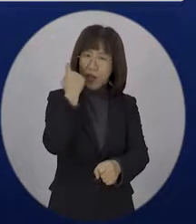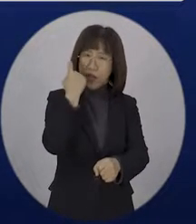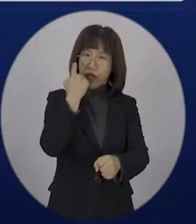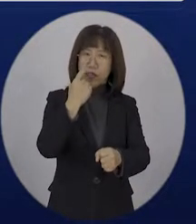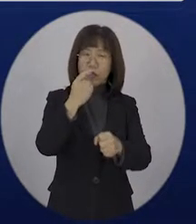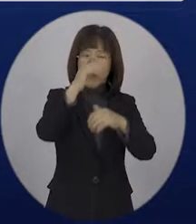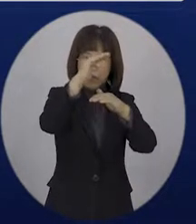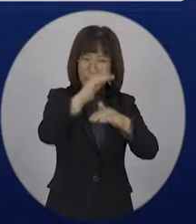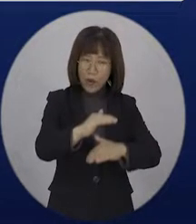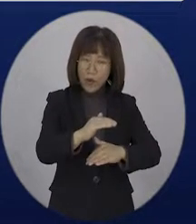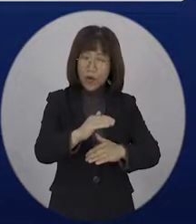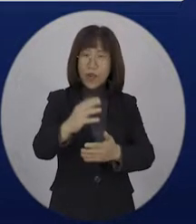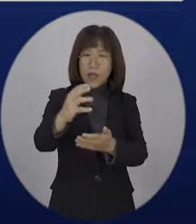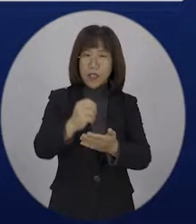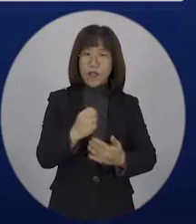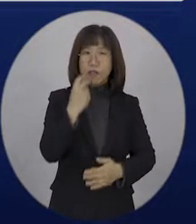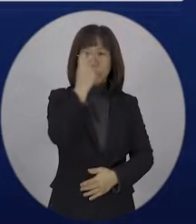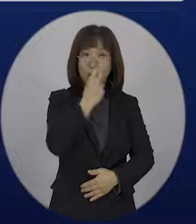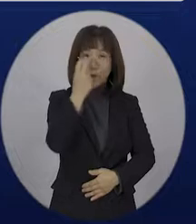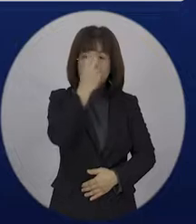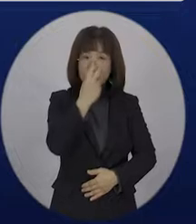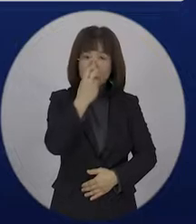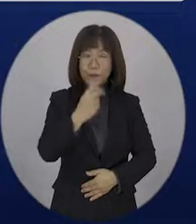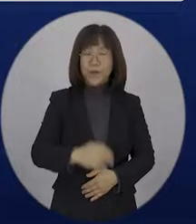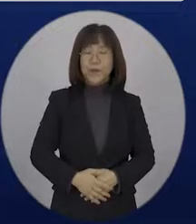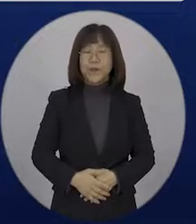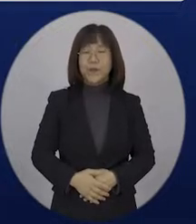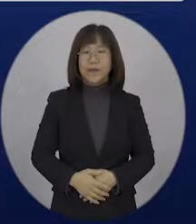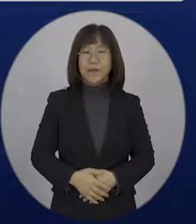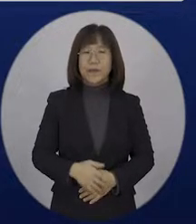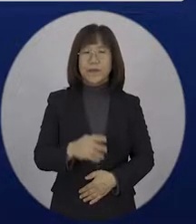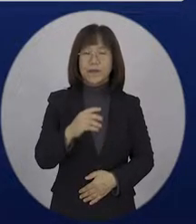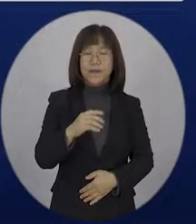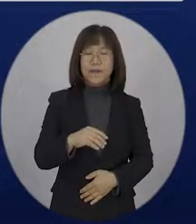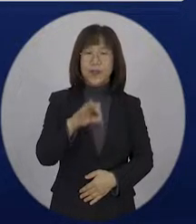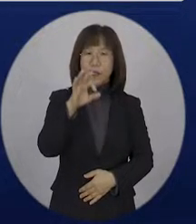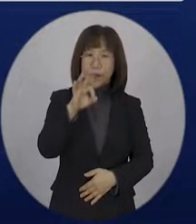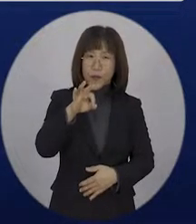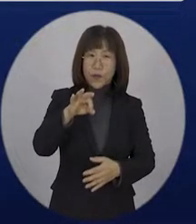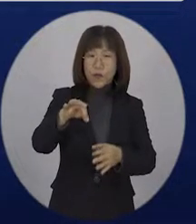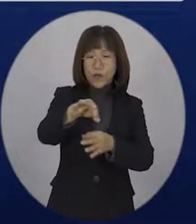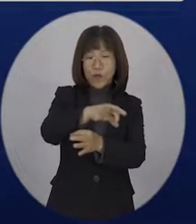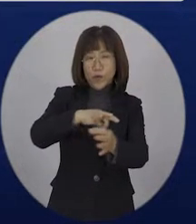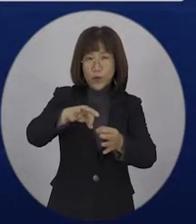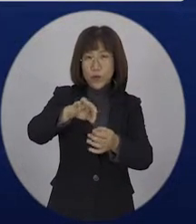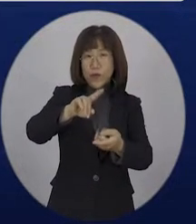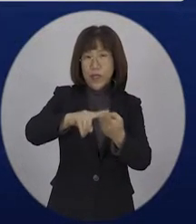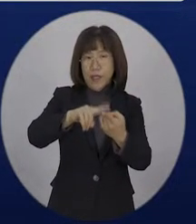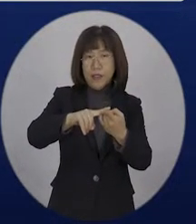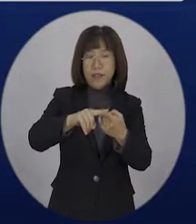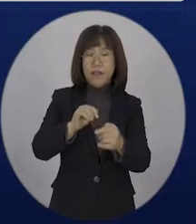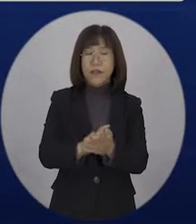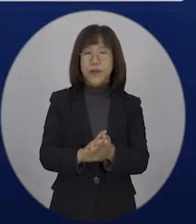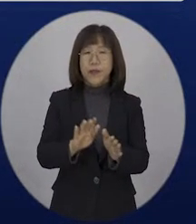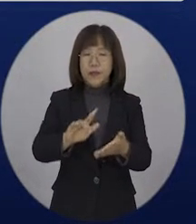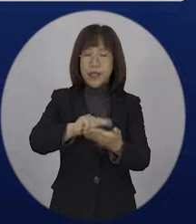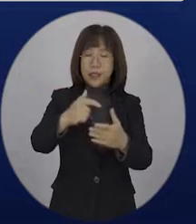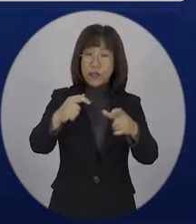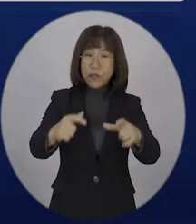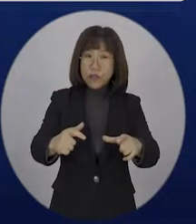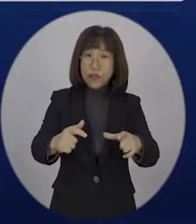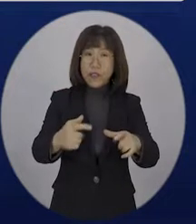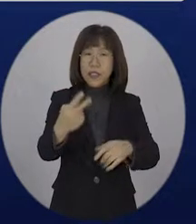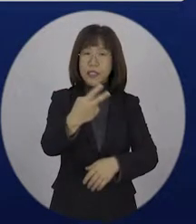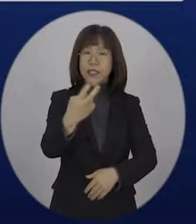종합적으로 분석 평가하는 대표적인 지방 제정 모니터링 제도 인데요 강서구가 행정안전부가 주관한